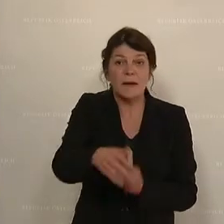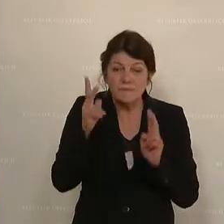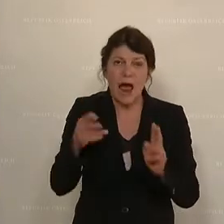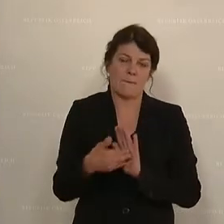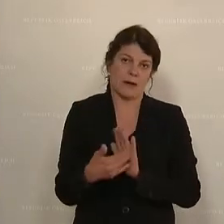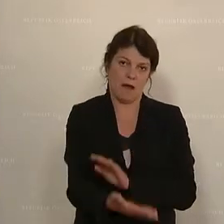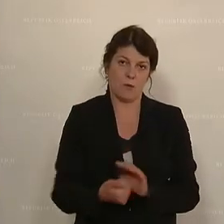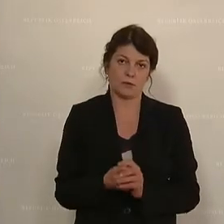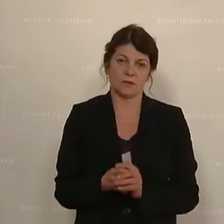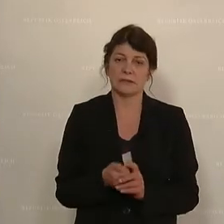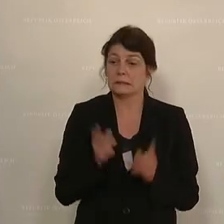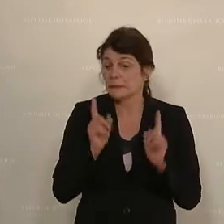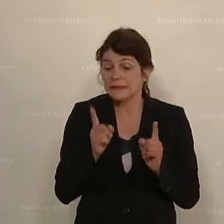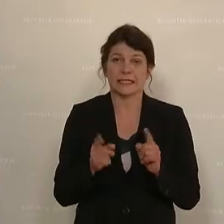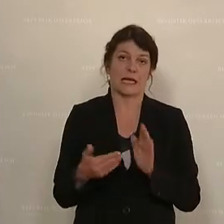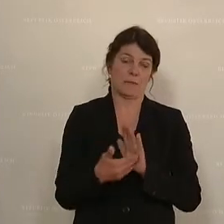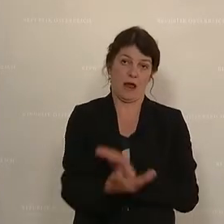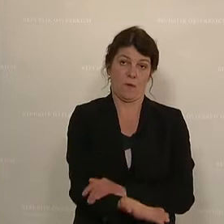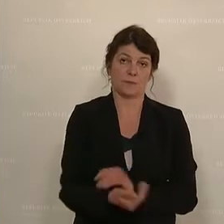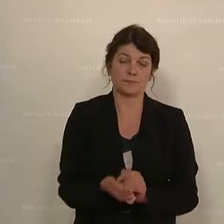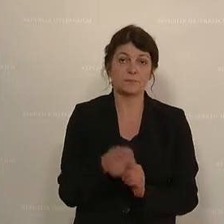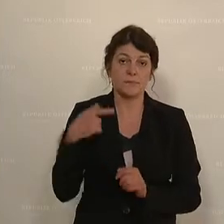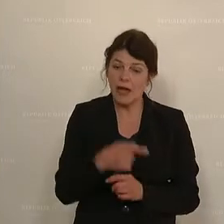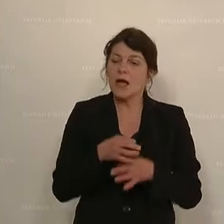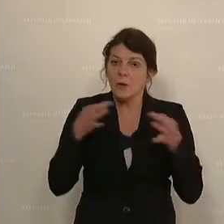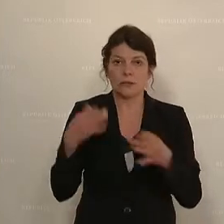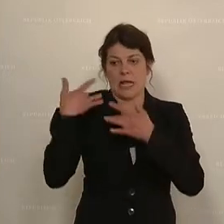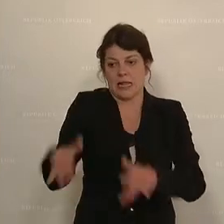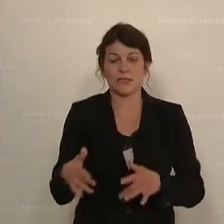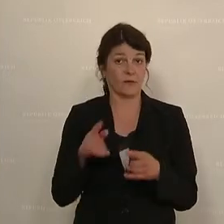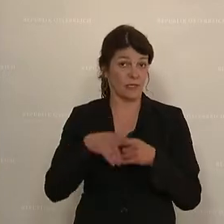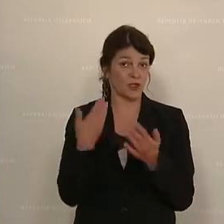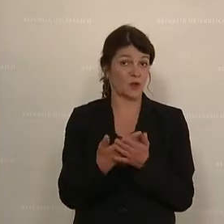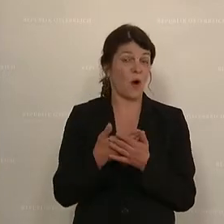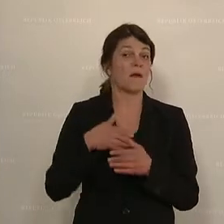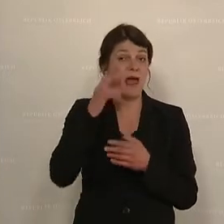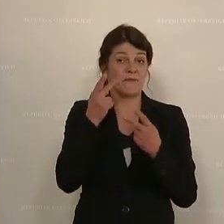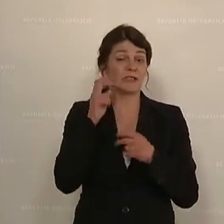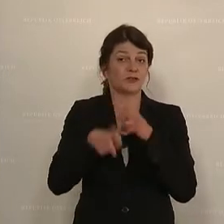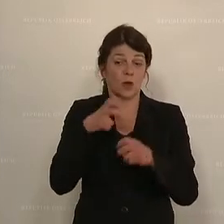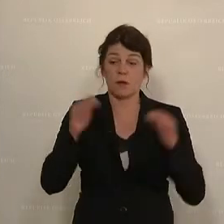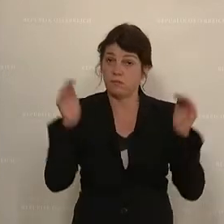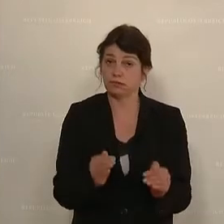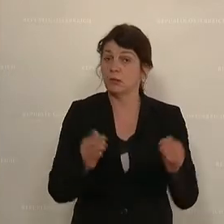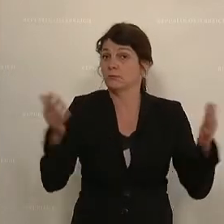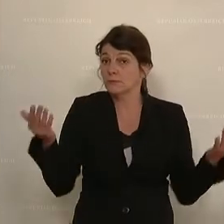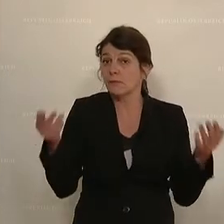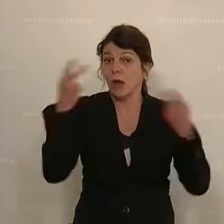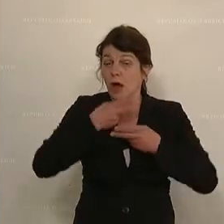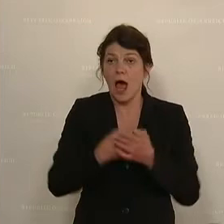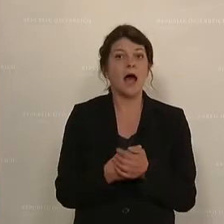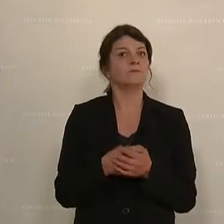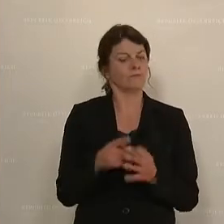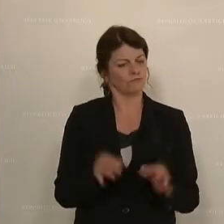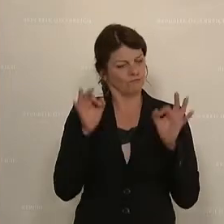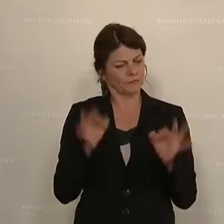hätten, die es dringend brauchen würden. Dort wäre die größte Entlastung bei so einer Mehrwertsteuerherabsetzung. Natürlich mit einer